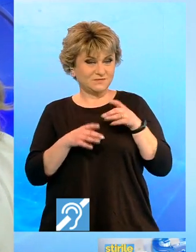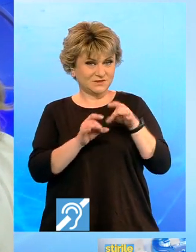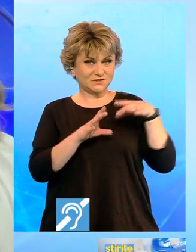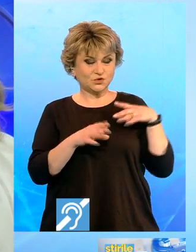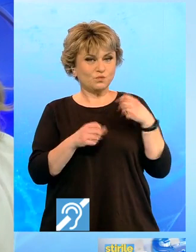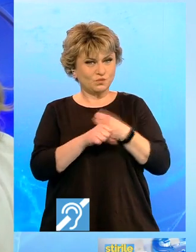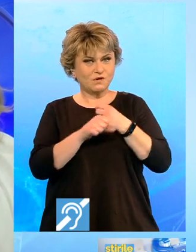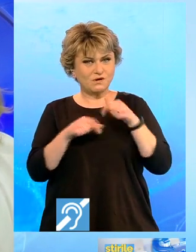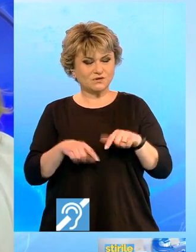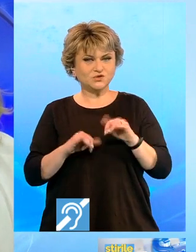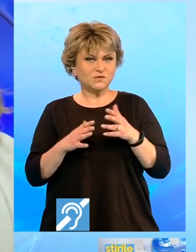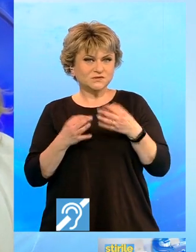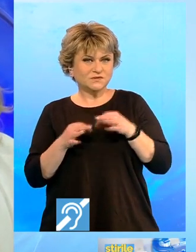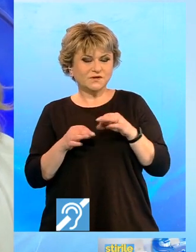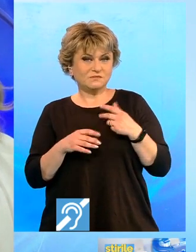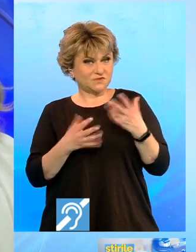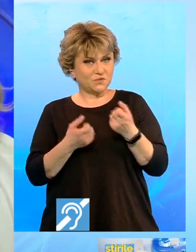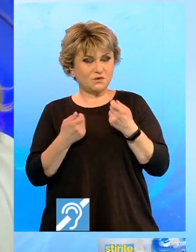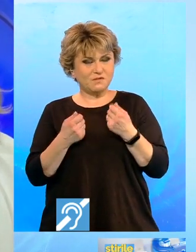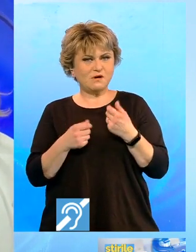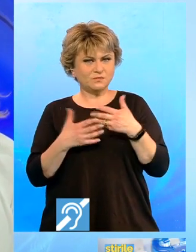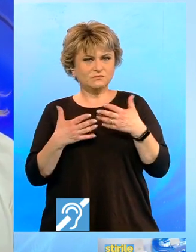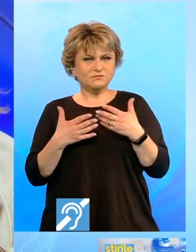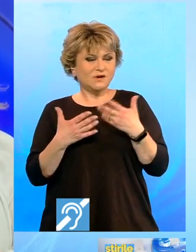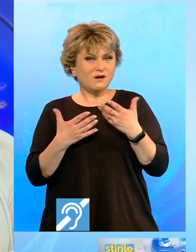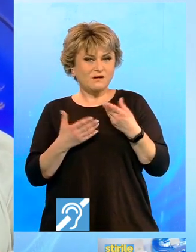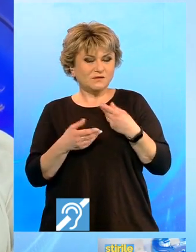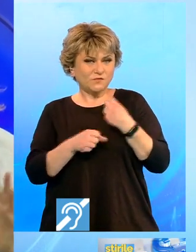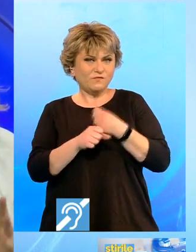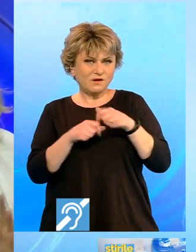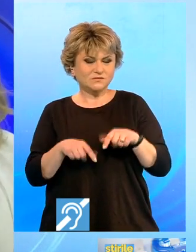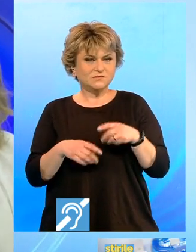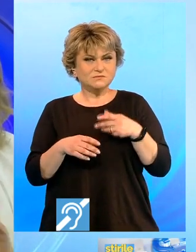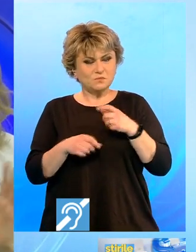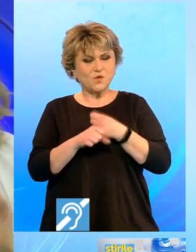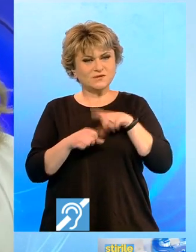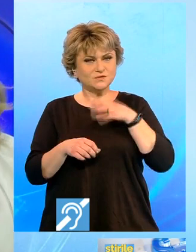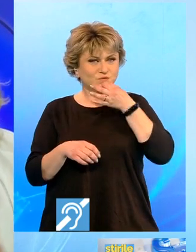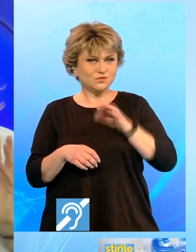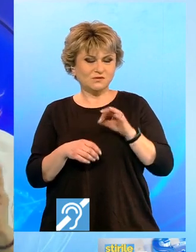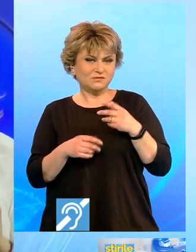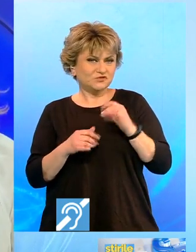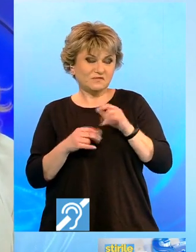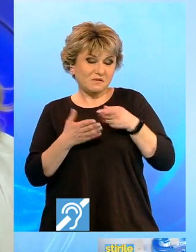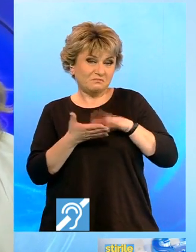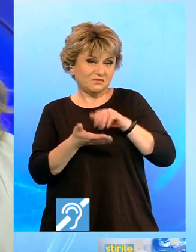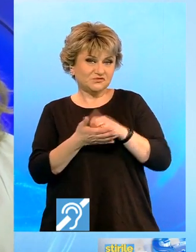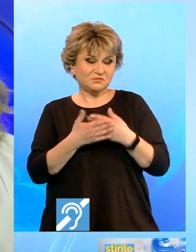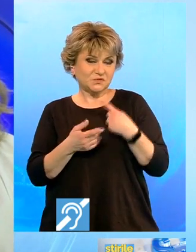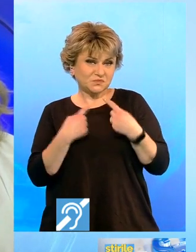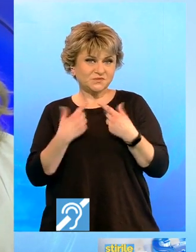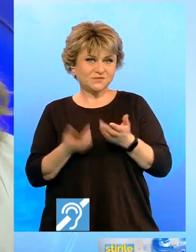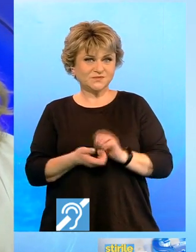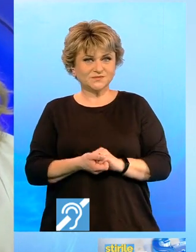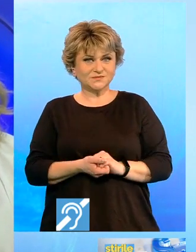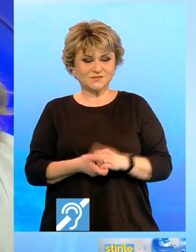și poate să fie foarte fructuoasă să aducă bani munca pe care o dă până acum, dar este ușoară. Cineva îi plătește pentru o consultanță, se pare.